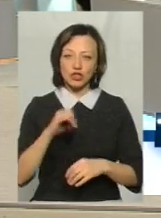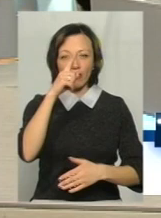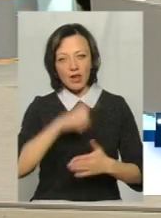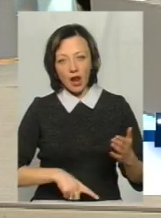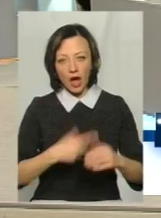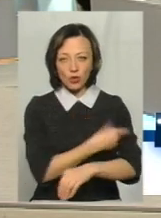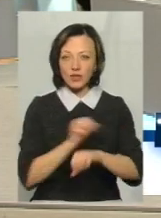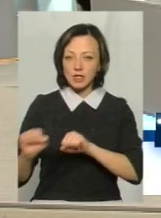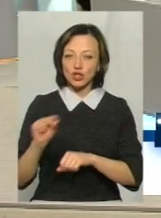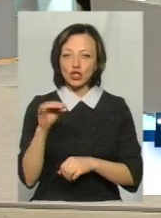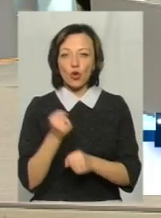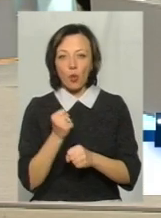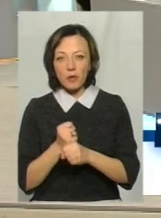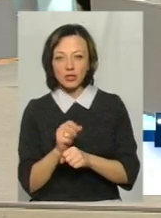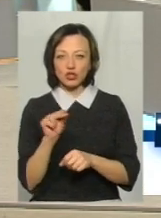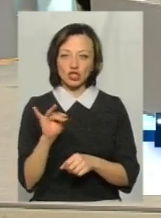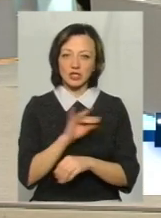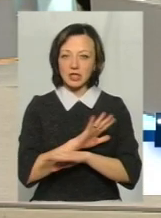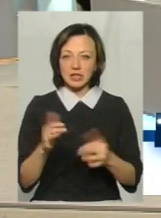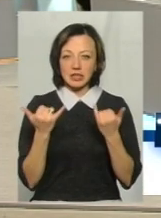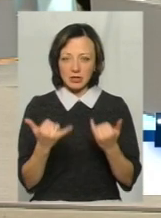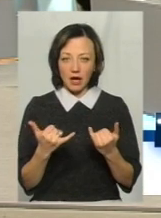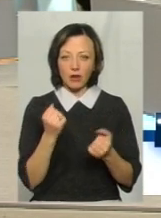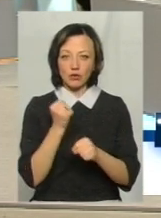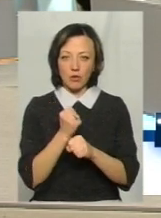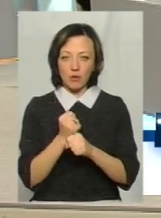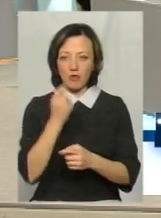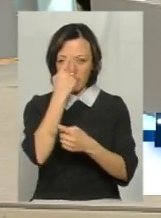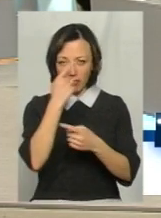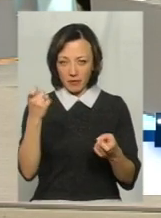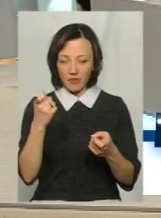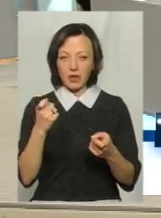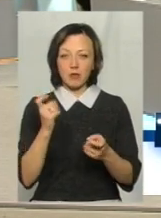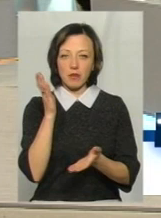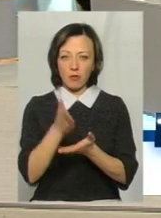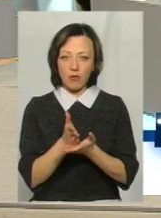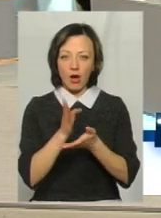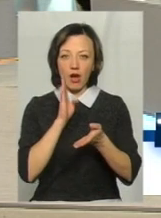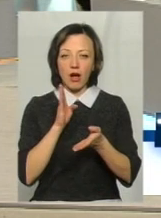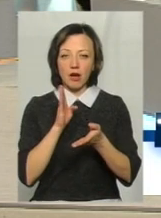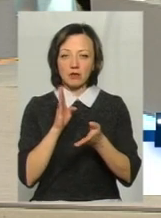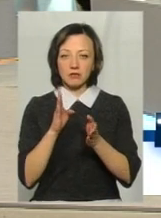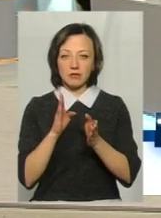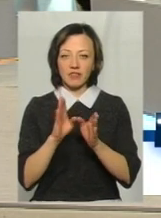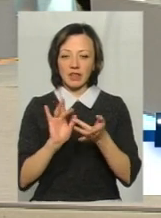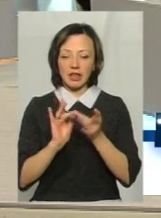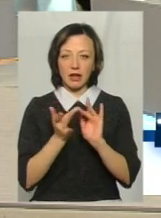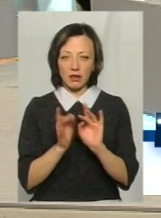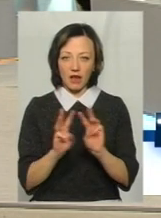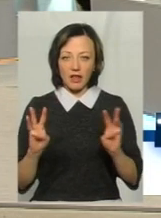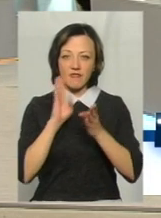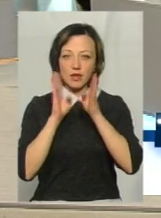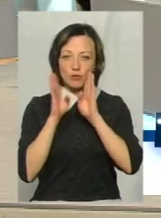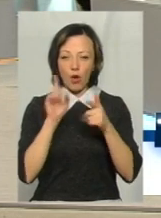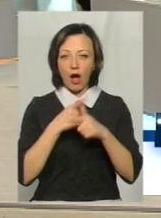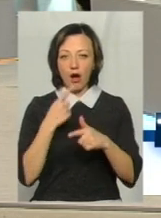довіряєте вакцинам, чи ви робите щеплення, чи ні. Можете це робити зараз прямо в прямому ефірі на сторінці «Теми дня» в мережі Facebook або на